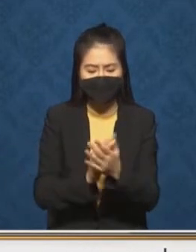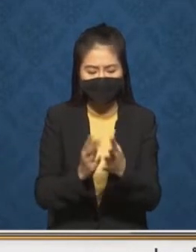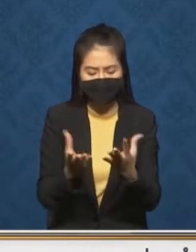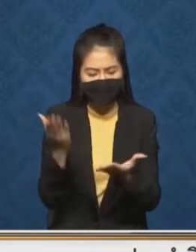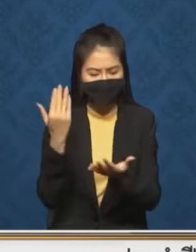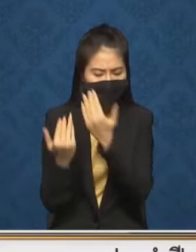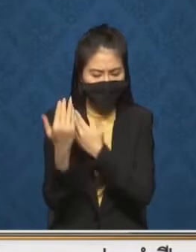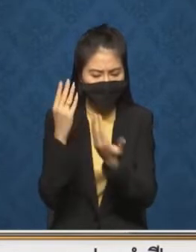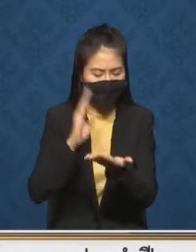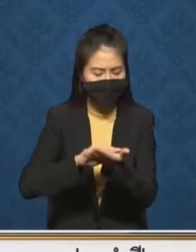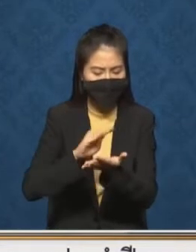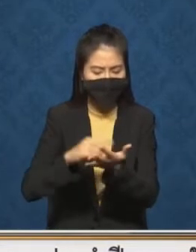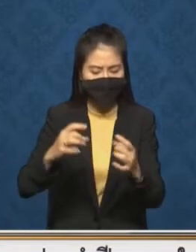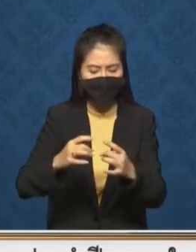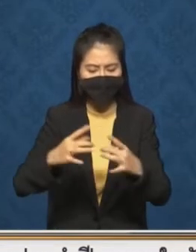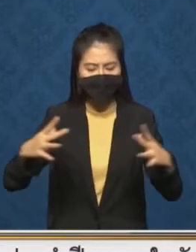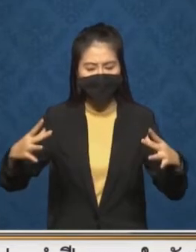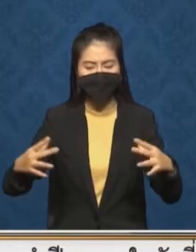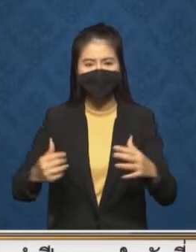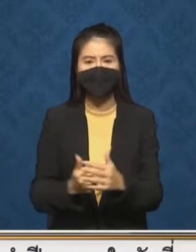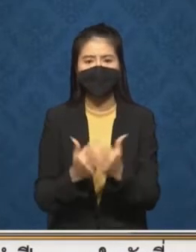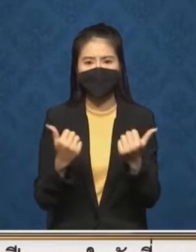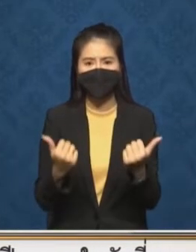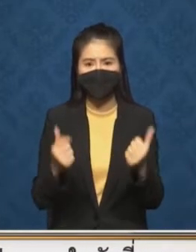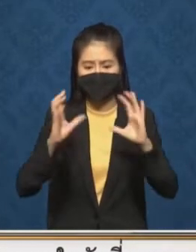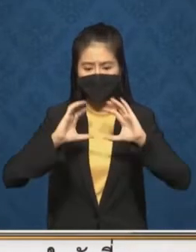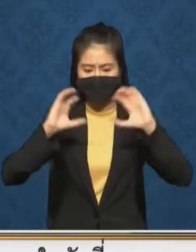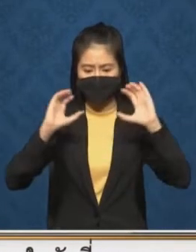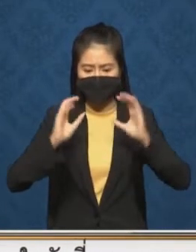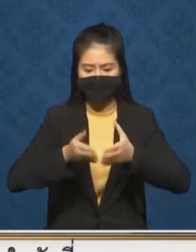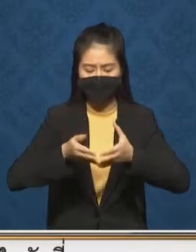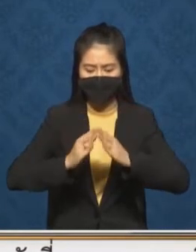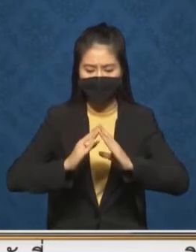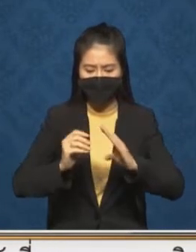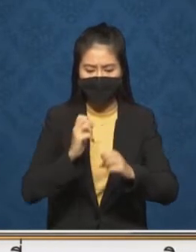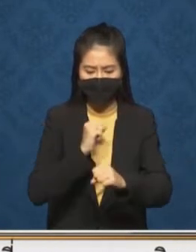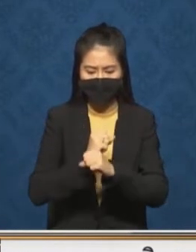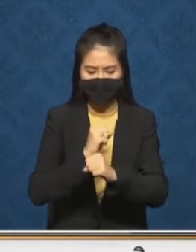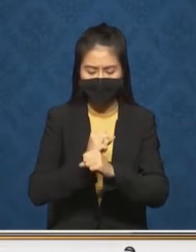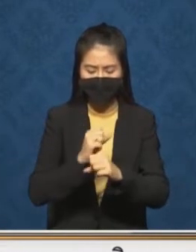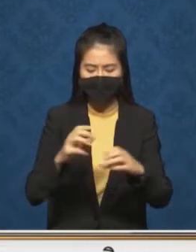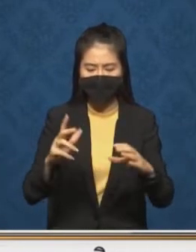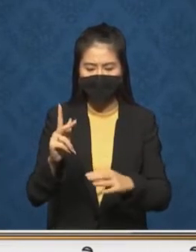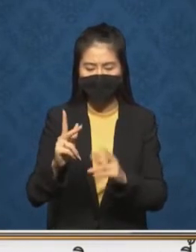เองต้องหาหนทางแก้ไขโยการตั้งสำนกงานขณะกรมการทดแชาติ